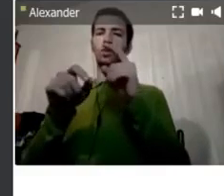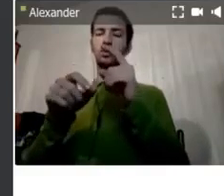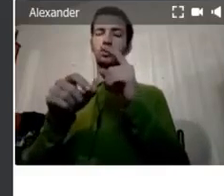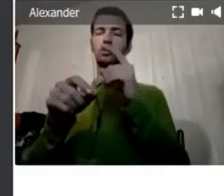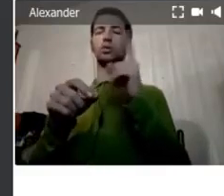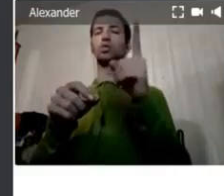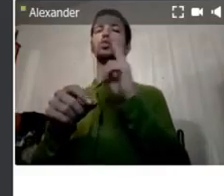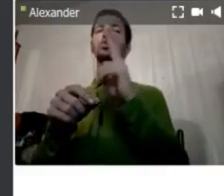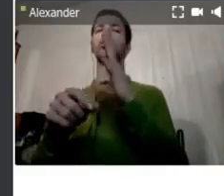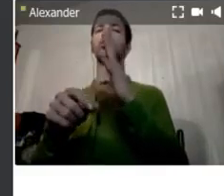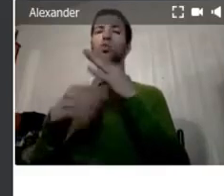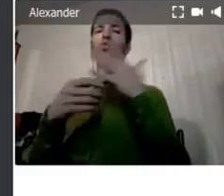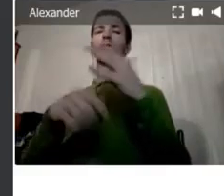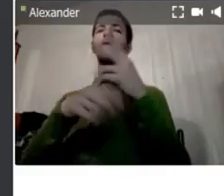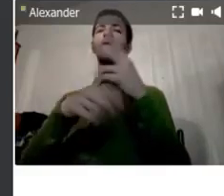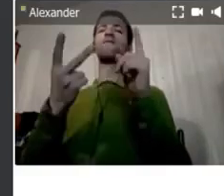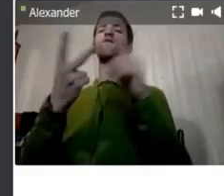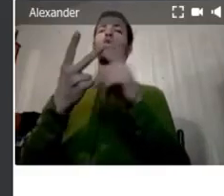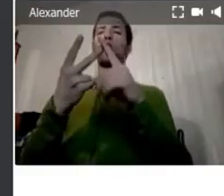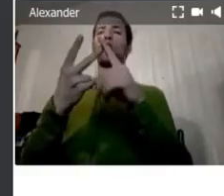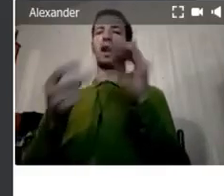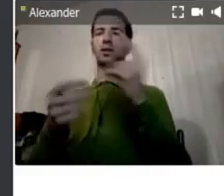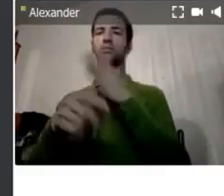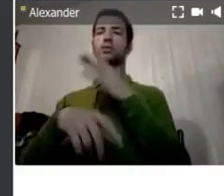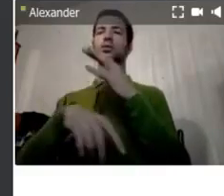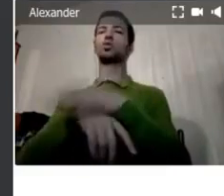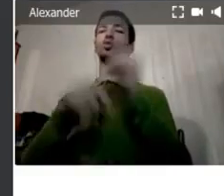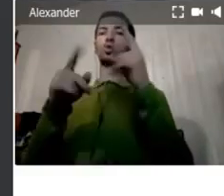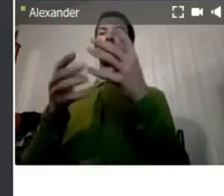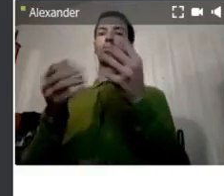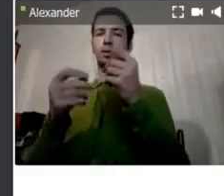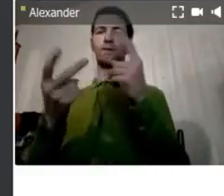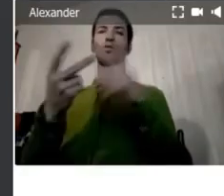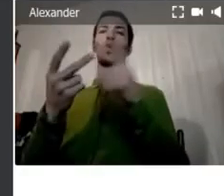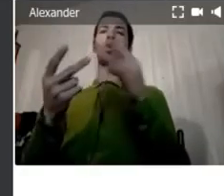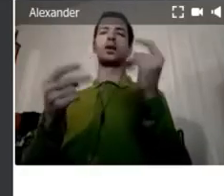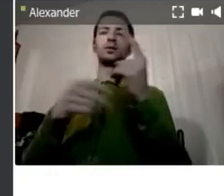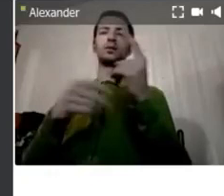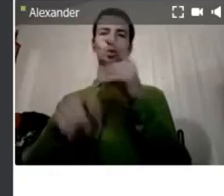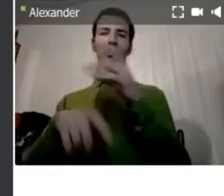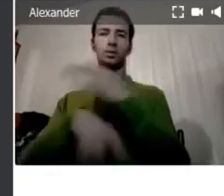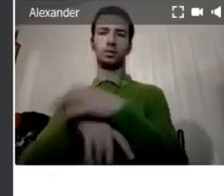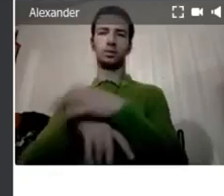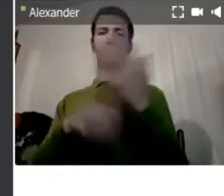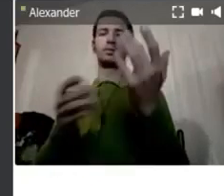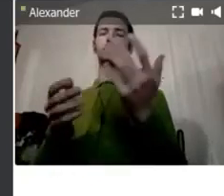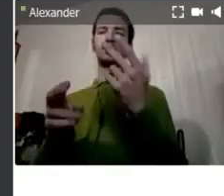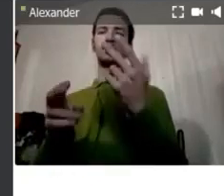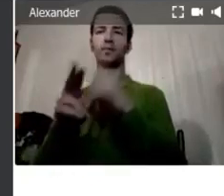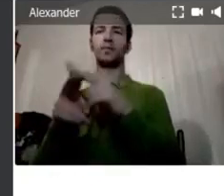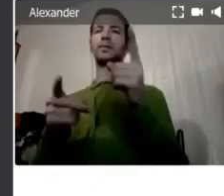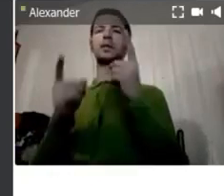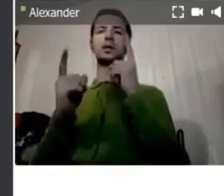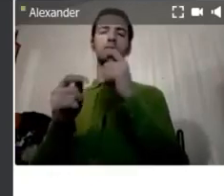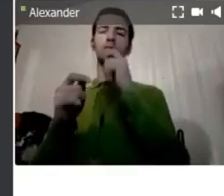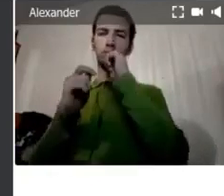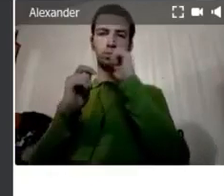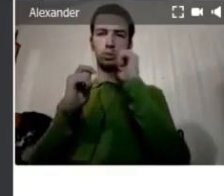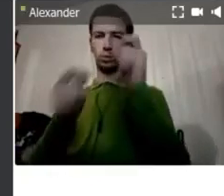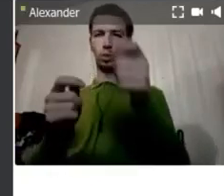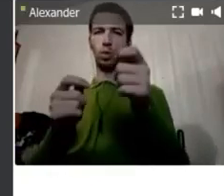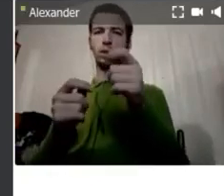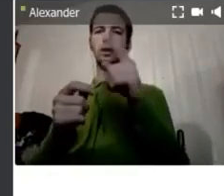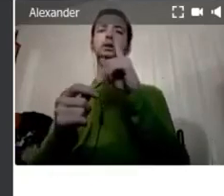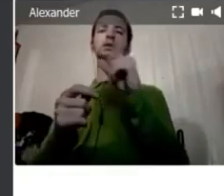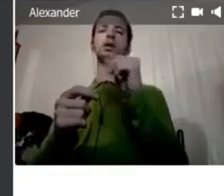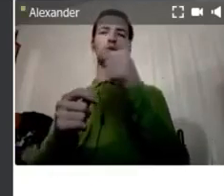Ну, такие золотые Rolex, могу сказать, стоят там под 50 тысяч евро. Но это действительно шикарные, крутые призы. То есть